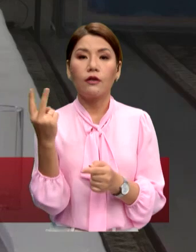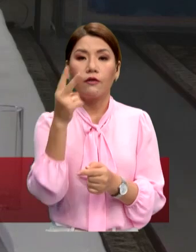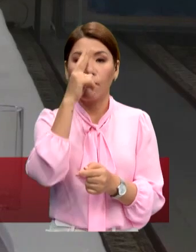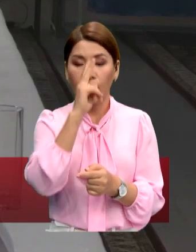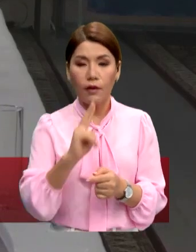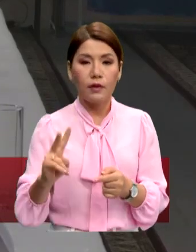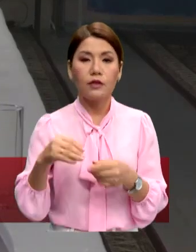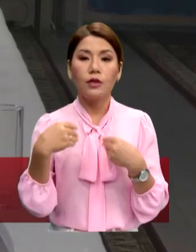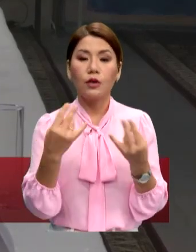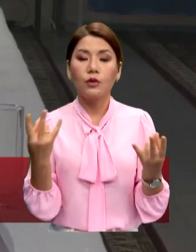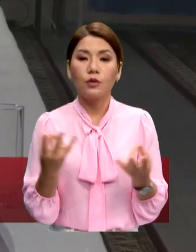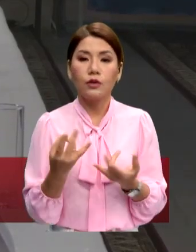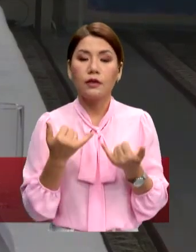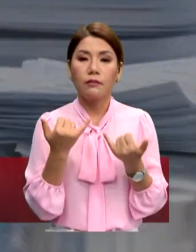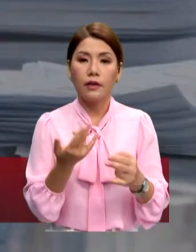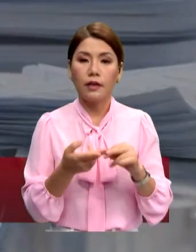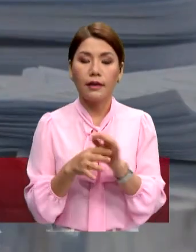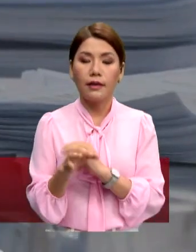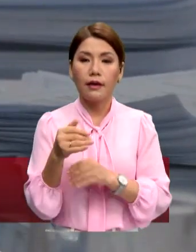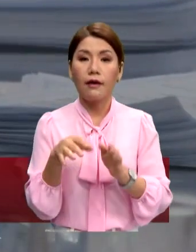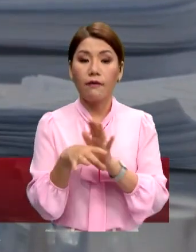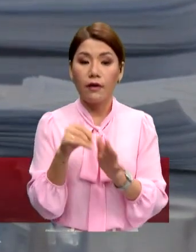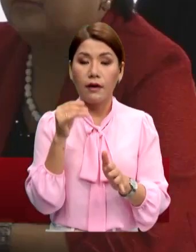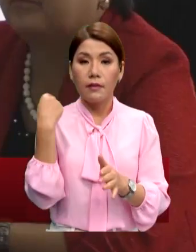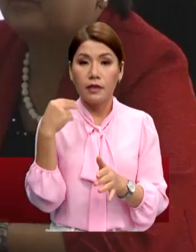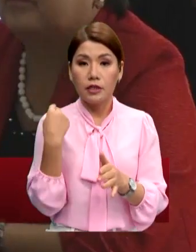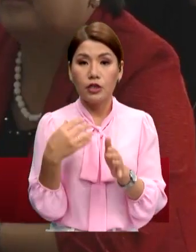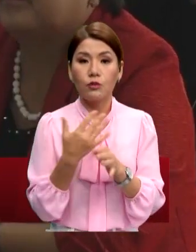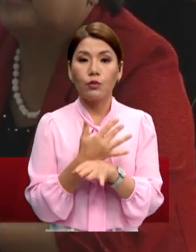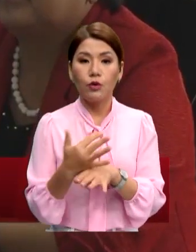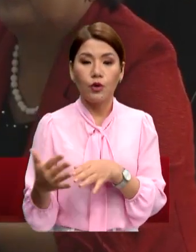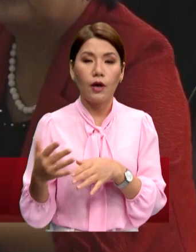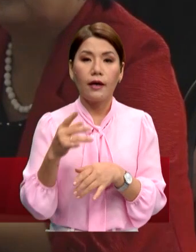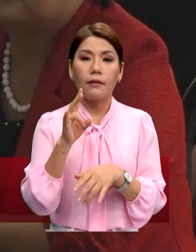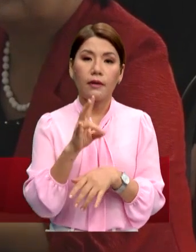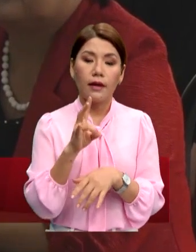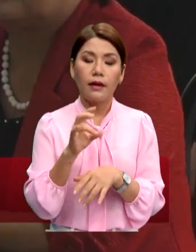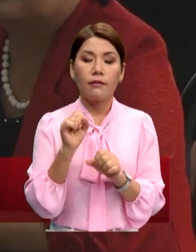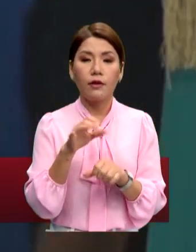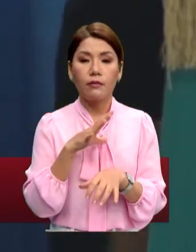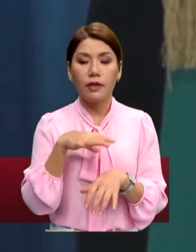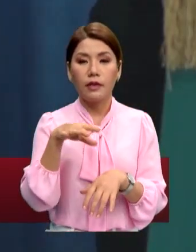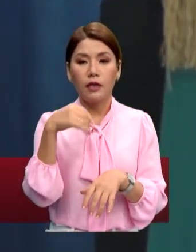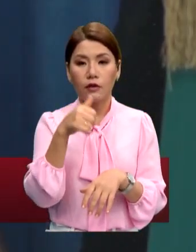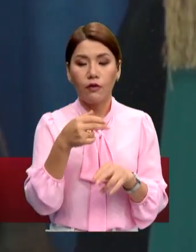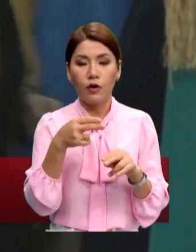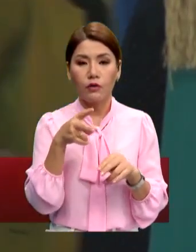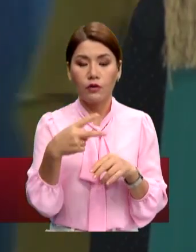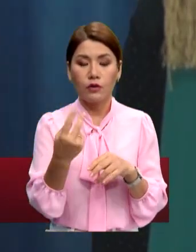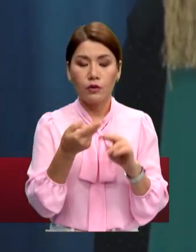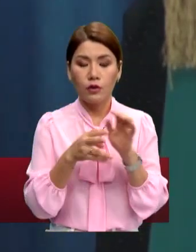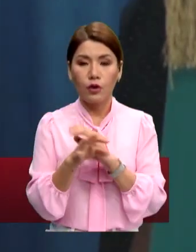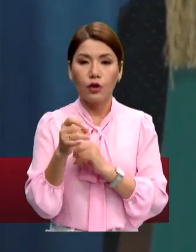2 месяцев. Поэтому, скорее всего, внеочередные выборы президента пройдут в ноябре этого года. Вице-министр юстиции